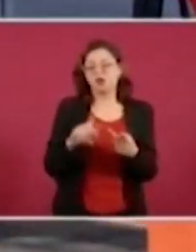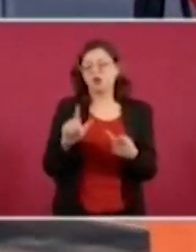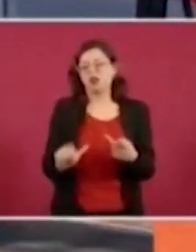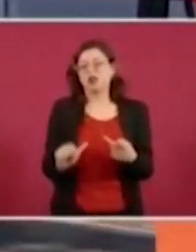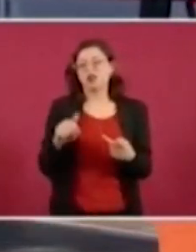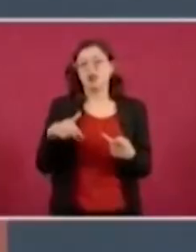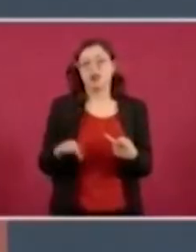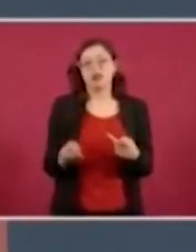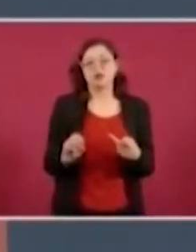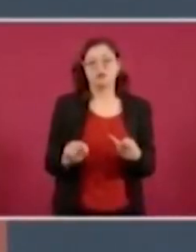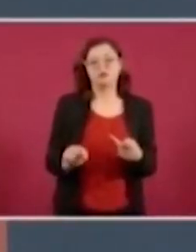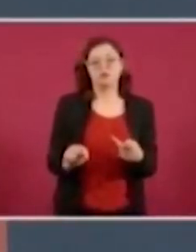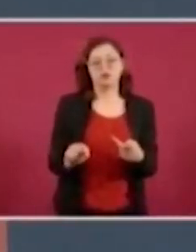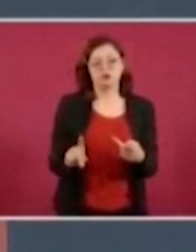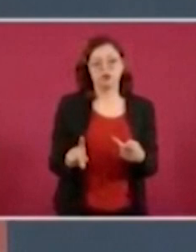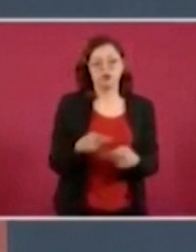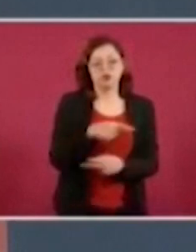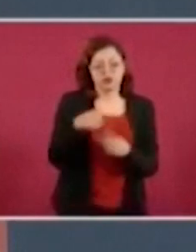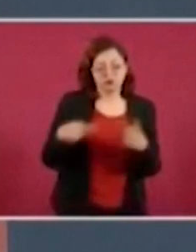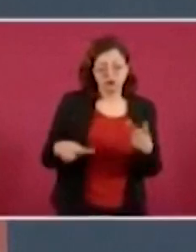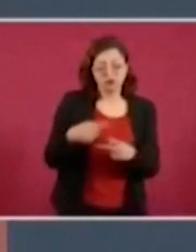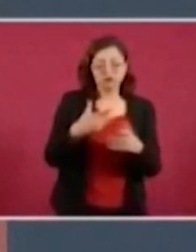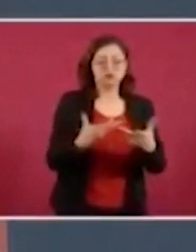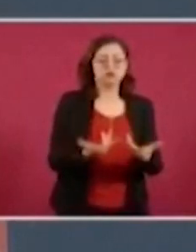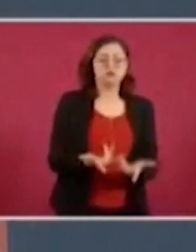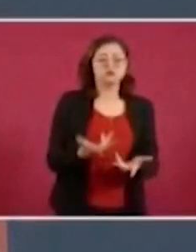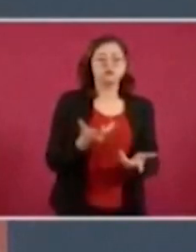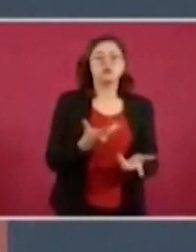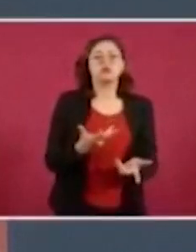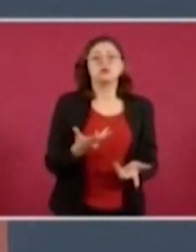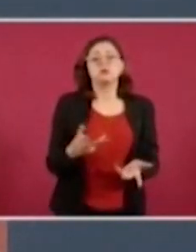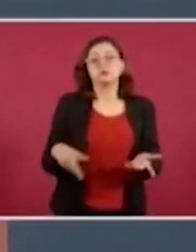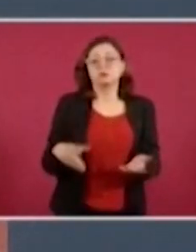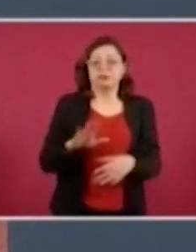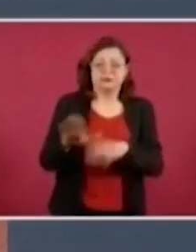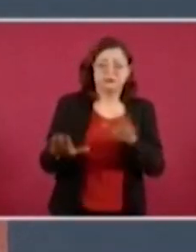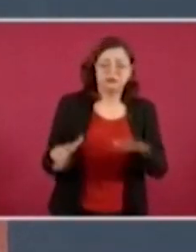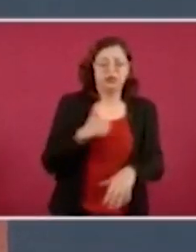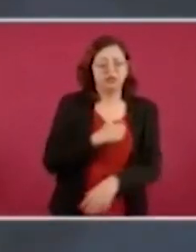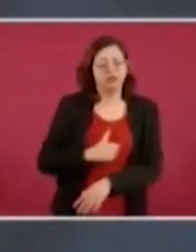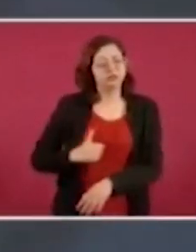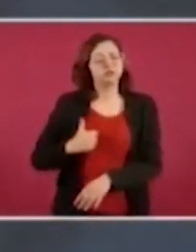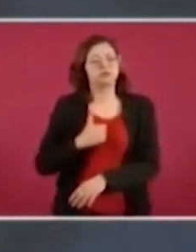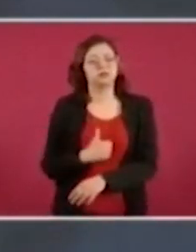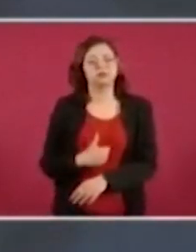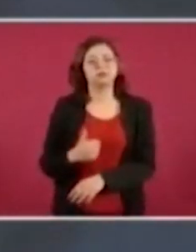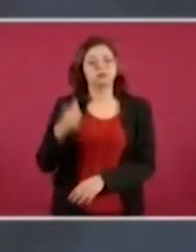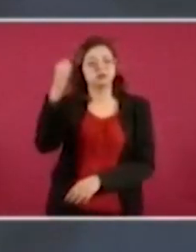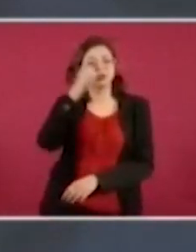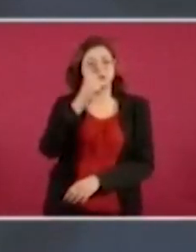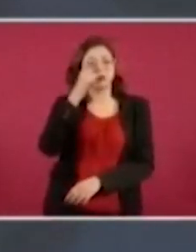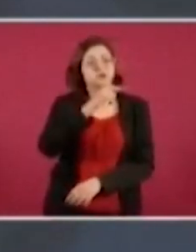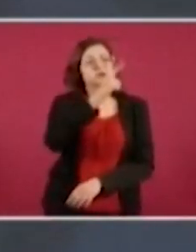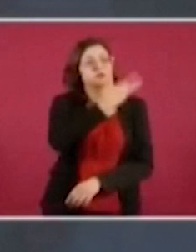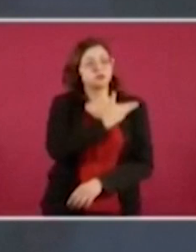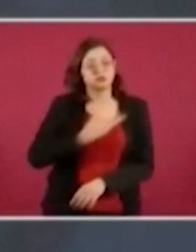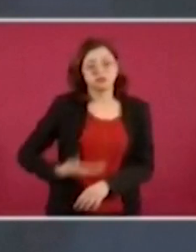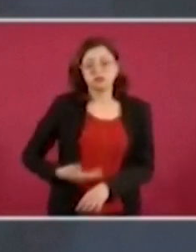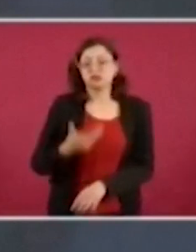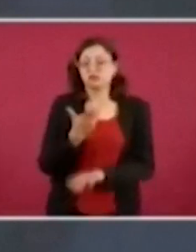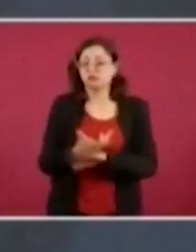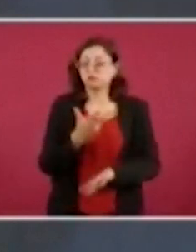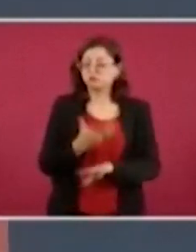etdiyi zaman bizim azadlıq və müstəqilliklə bağlı suveren haqlarımızı da hörmətlə qarşılayıb deyə Obrador çıxışında bildirib.